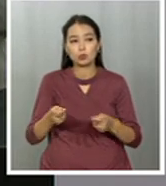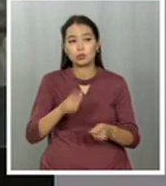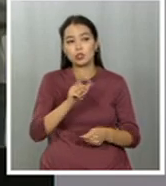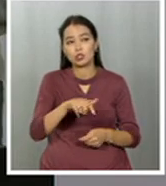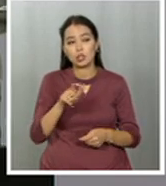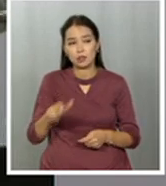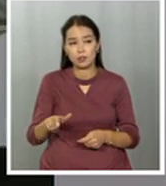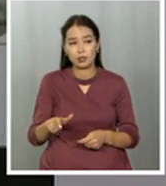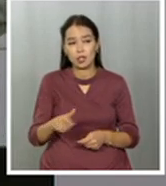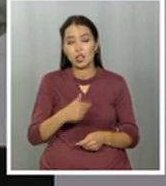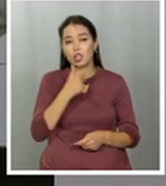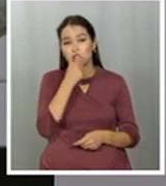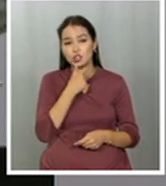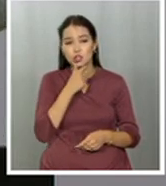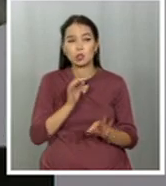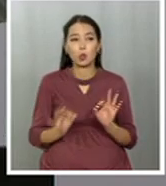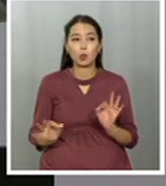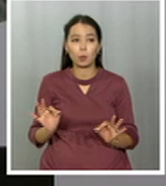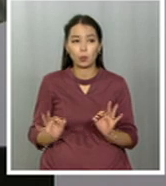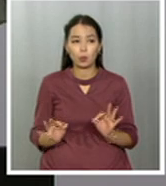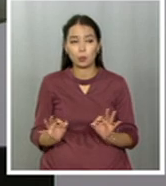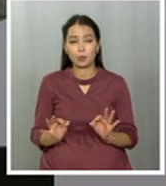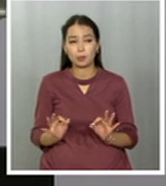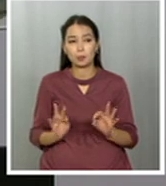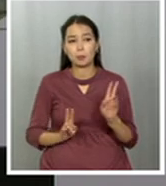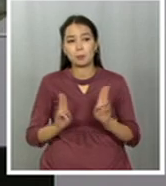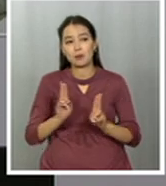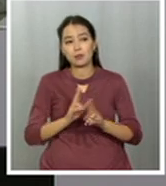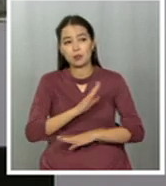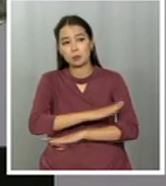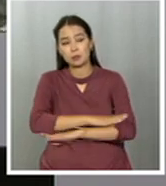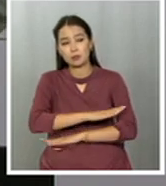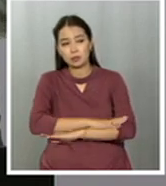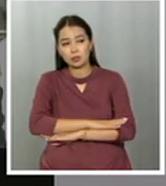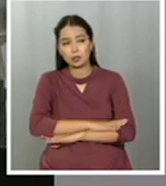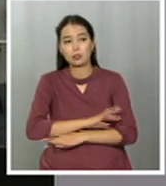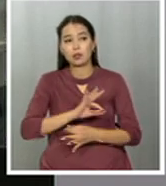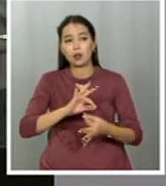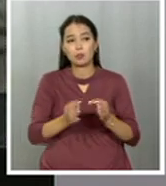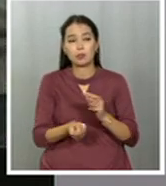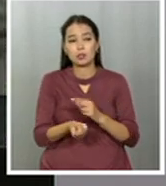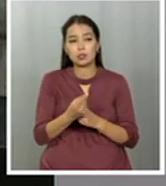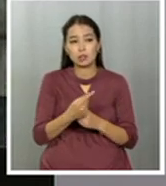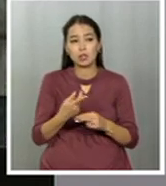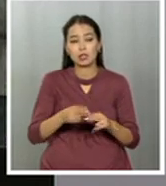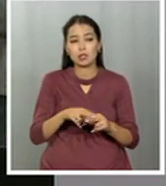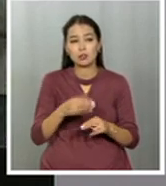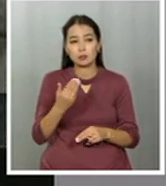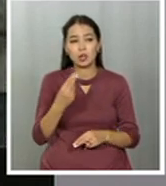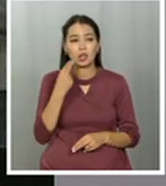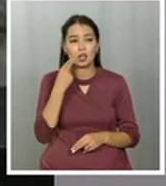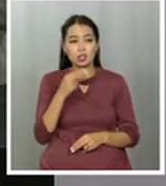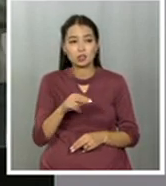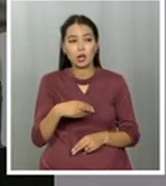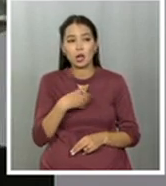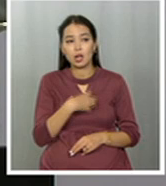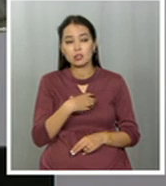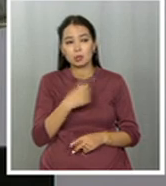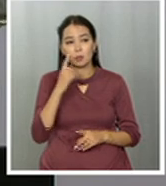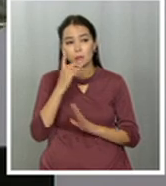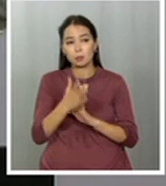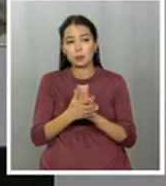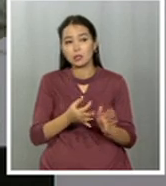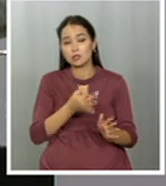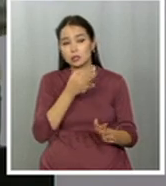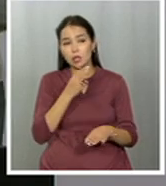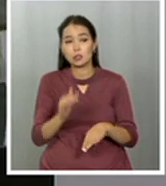человек, этические нормы, правила поведения, определяемые этими качествами. Основное понятие нравственности